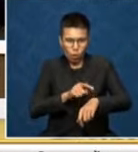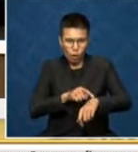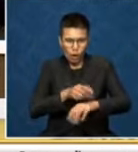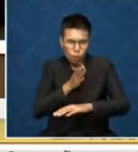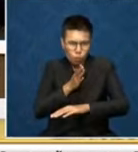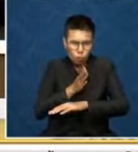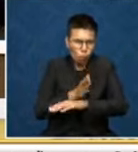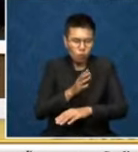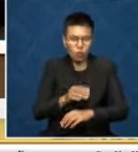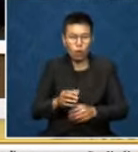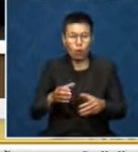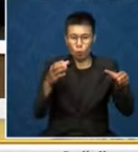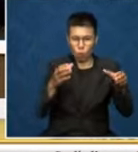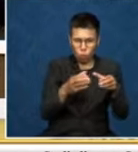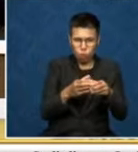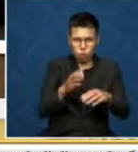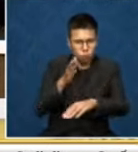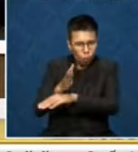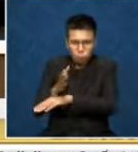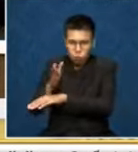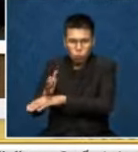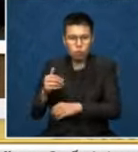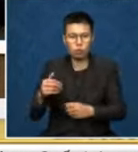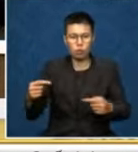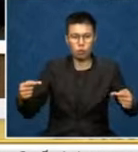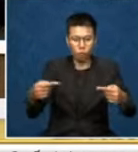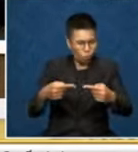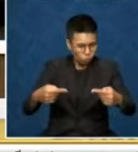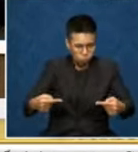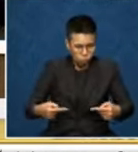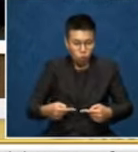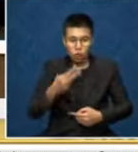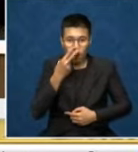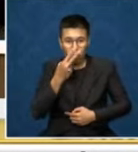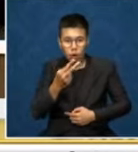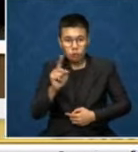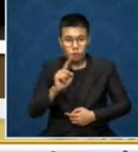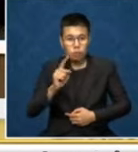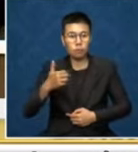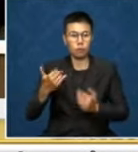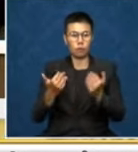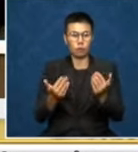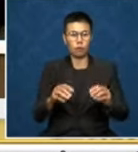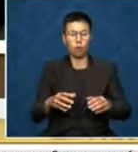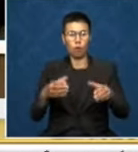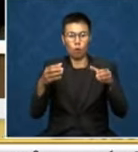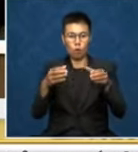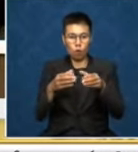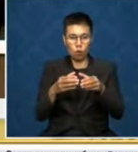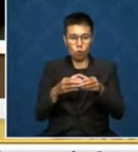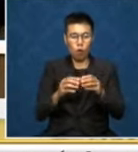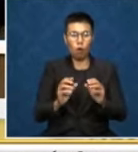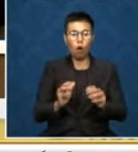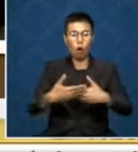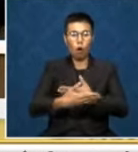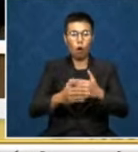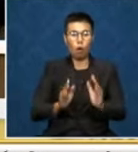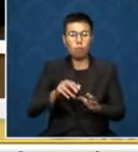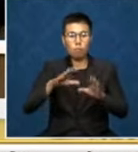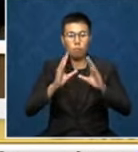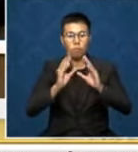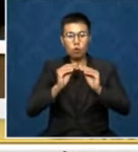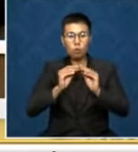รรมาธิการสามัญเราจะเห็นนะฮะว่าในห้องประชุมกรรมาธิการทั้งสามัญทั้งวิสามัญส่วน